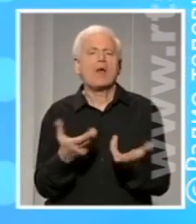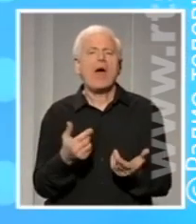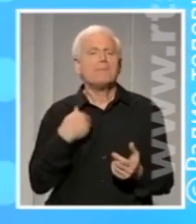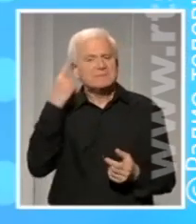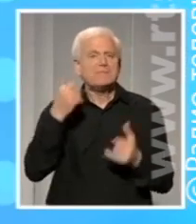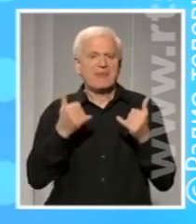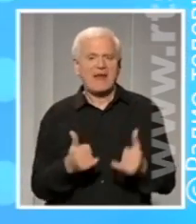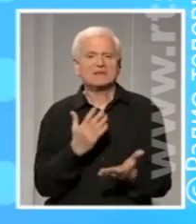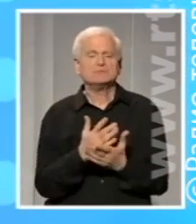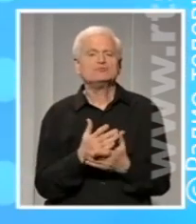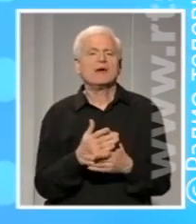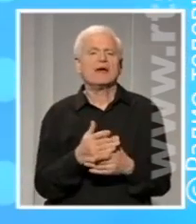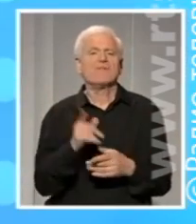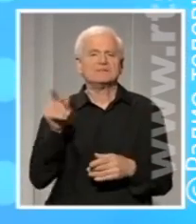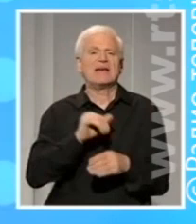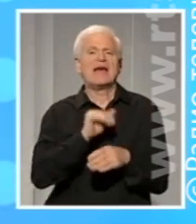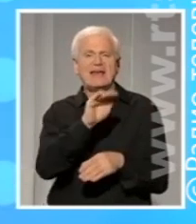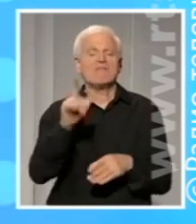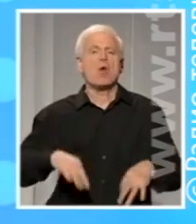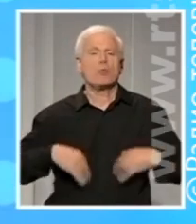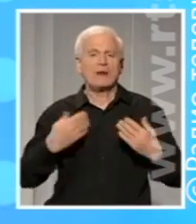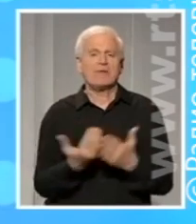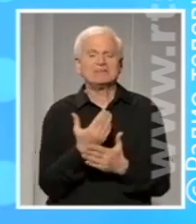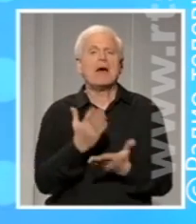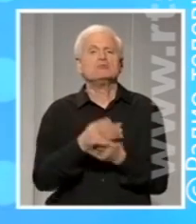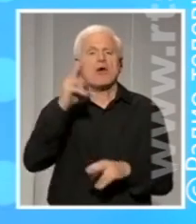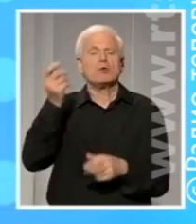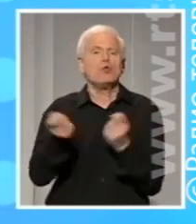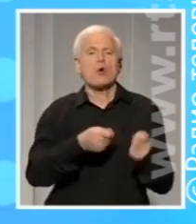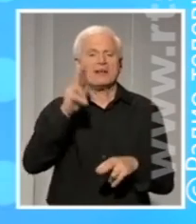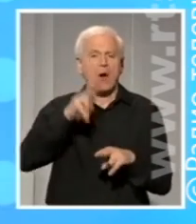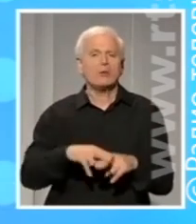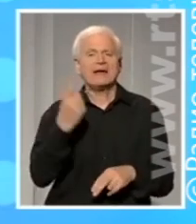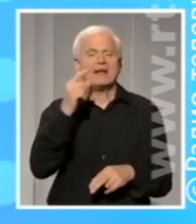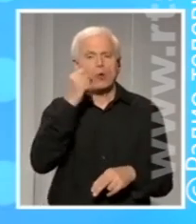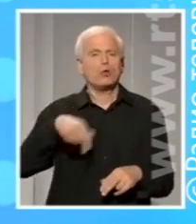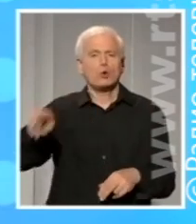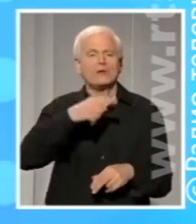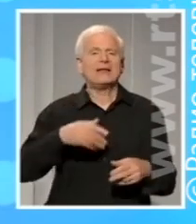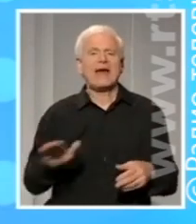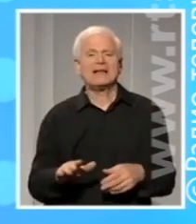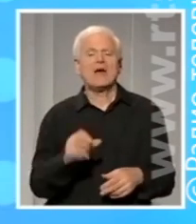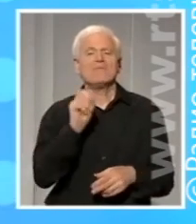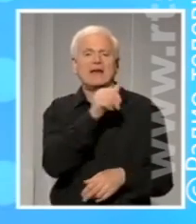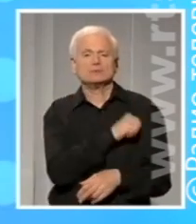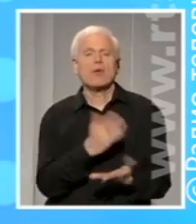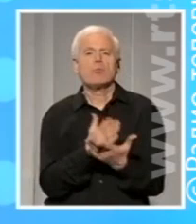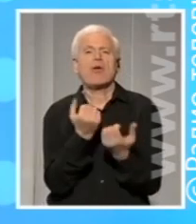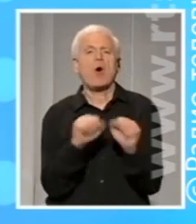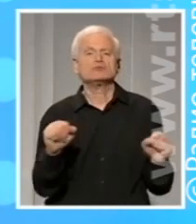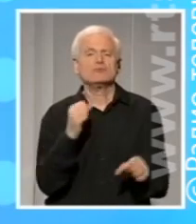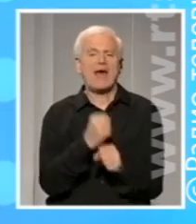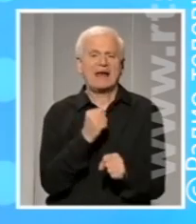mislim da će biti javno, vi ste to najavili negdje u jutarnjim vestima, doneta odluka da jedan od roditelja deteta do 12 godina starosti bude oslobođen